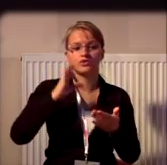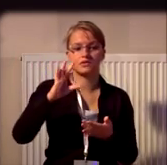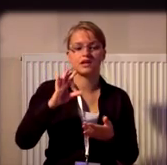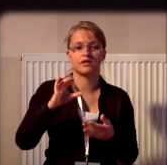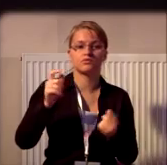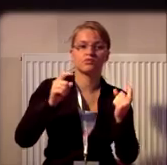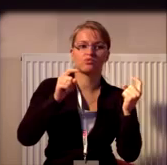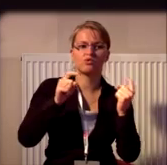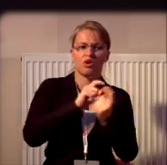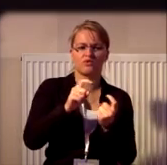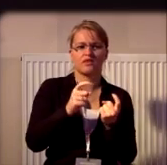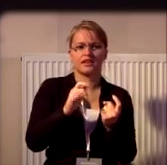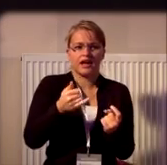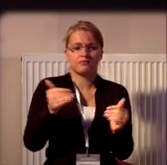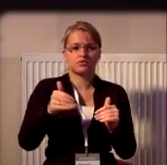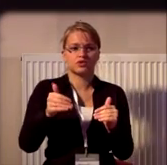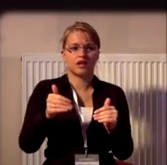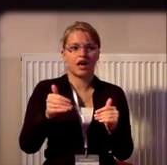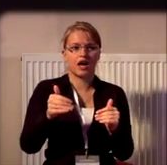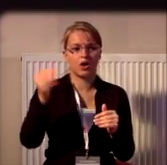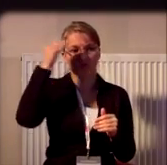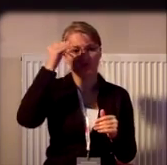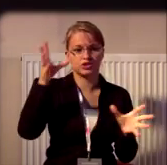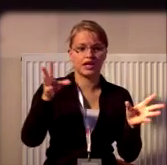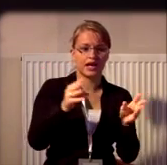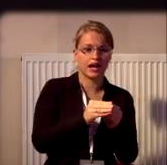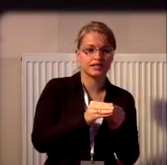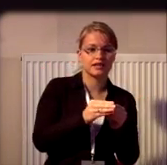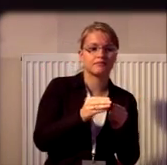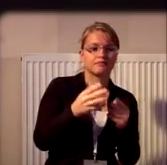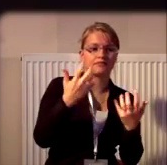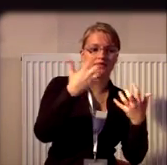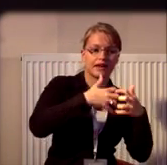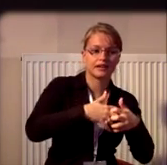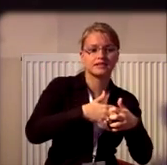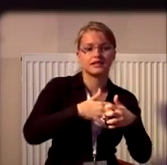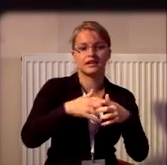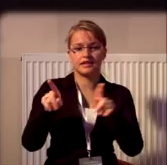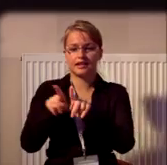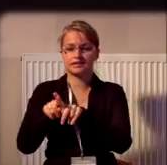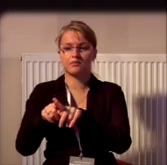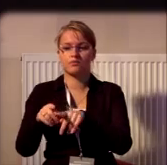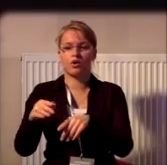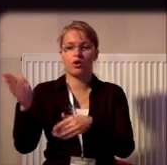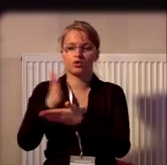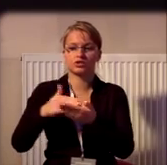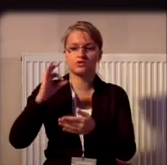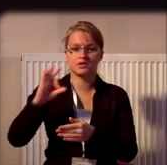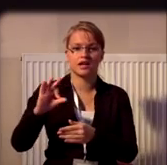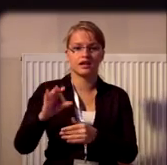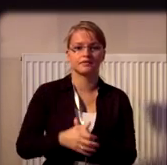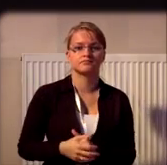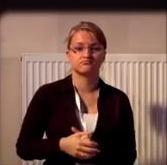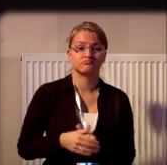konflikt. No, czy można uczyć się jednocześnie w oddziale integracyjnym i w oddziale specjalnym? Można?